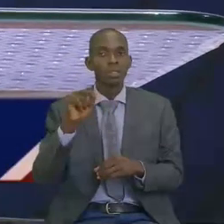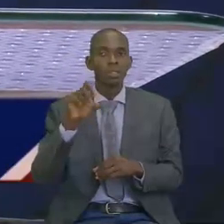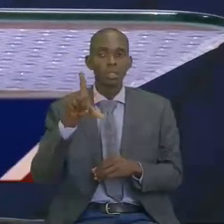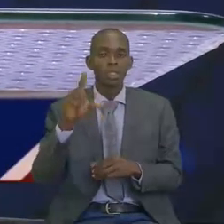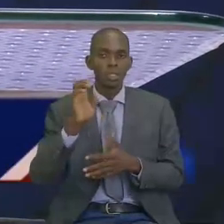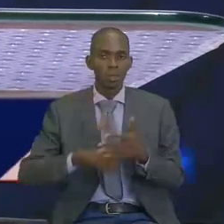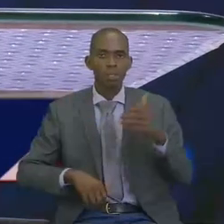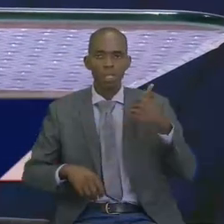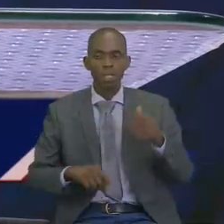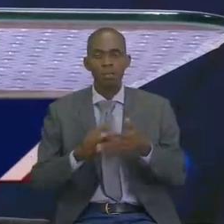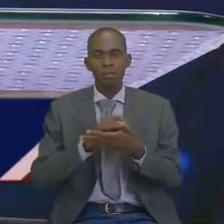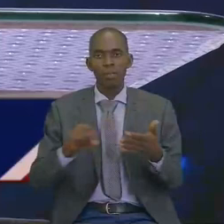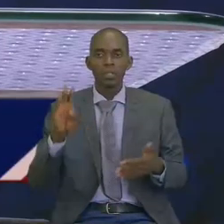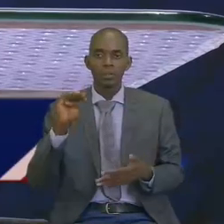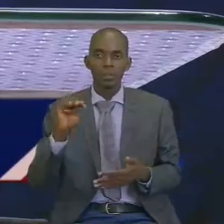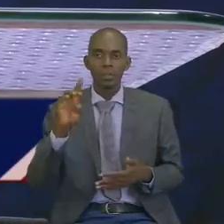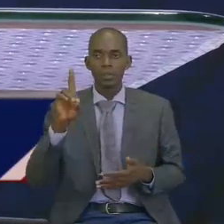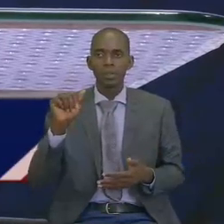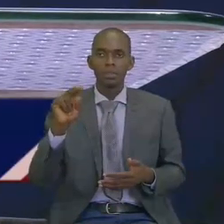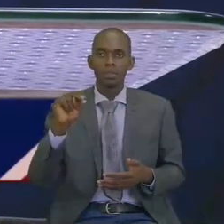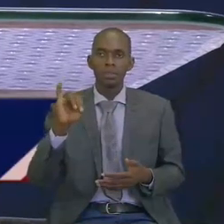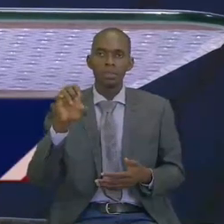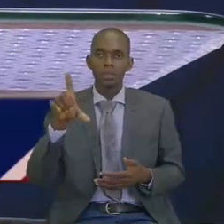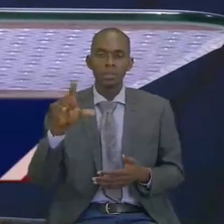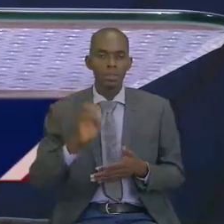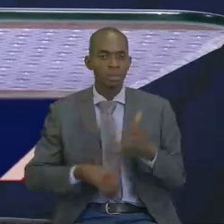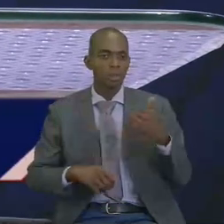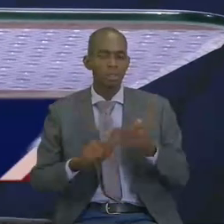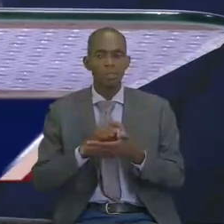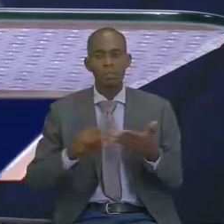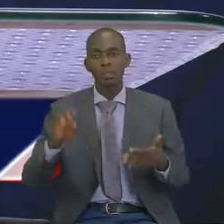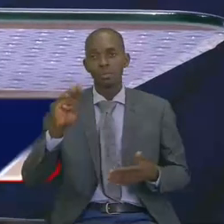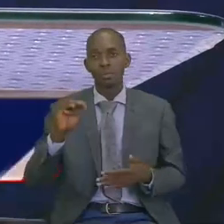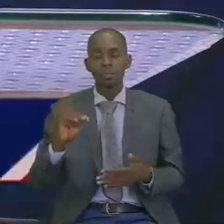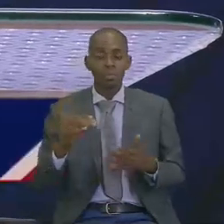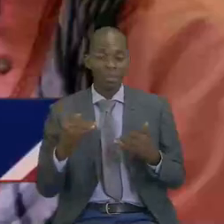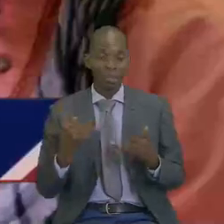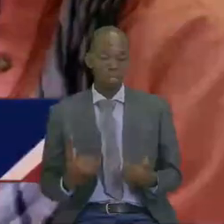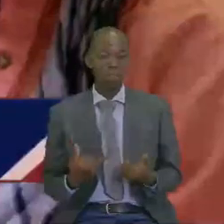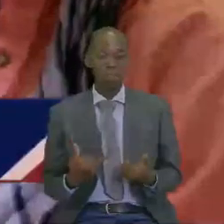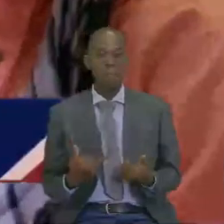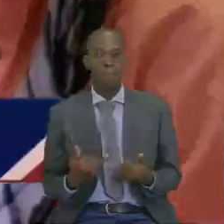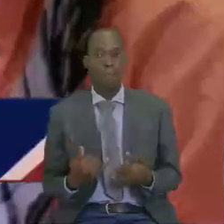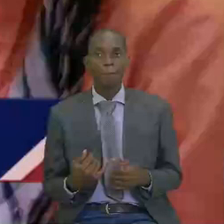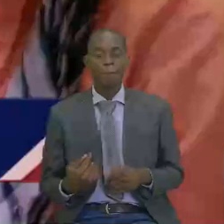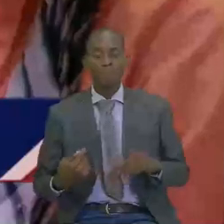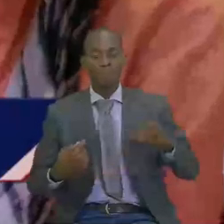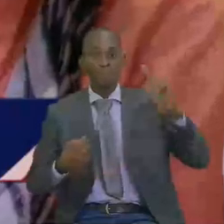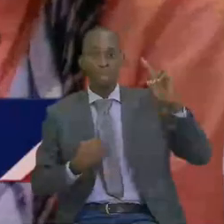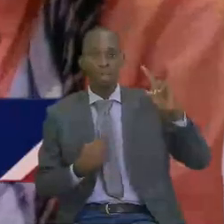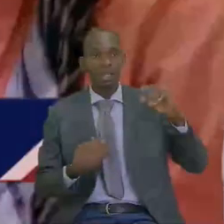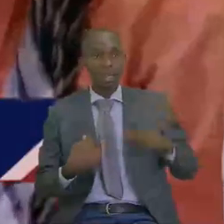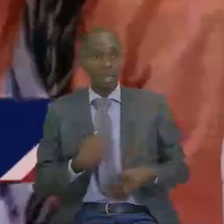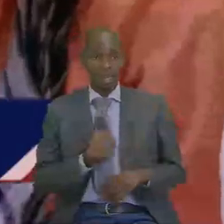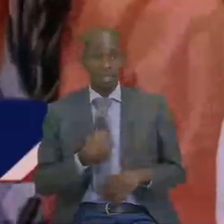Daniel chapitre 10, verset 14. 14, je viens maintenant pour